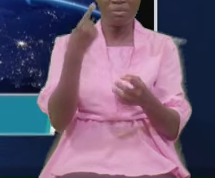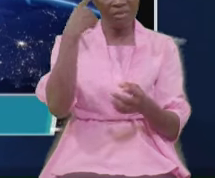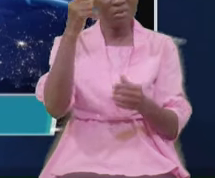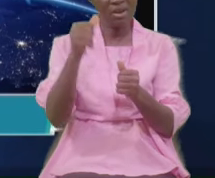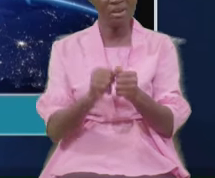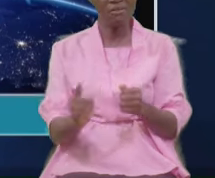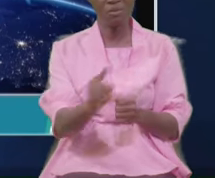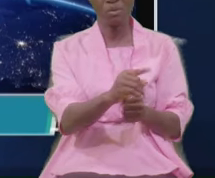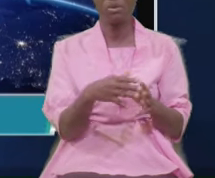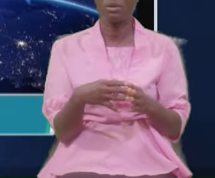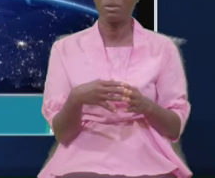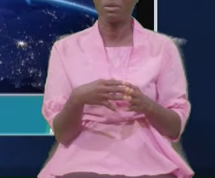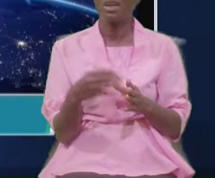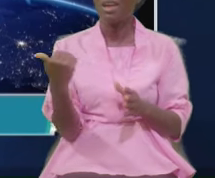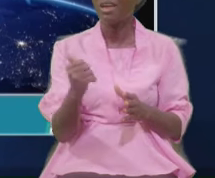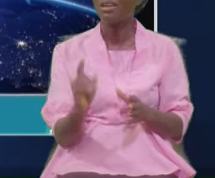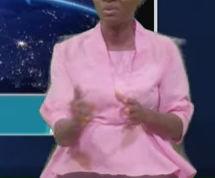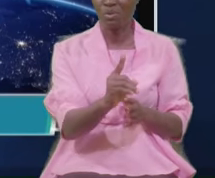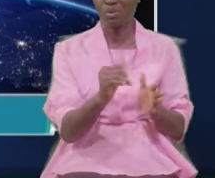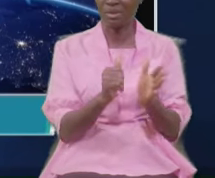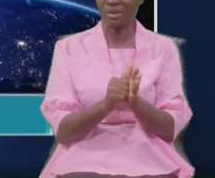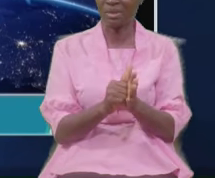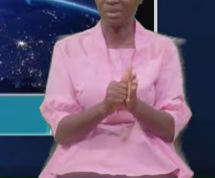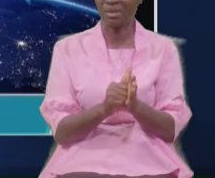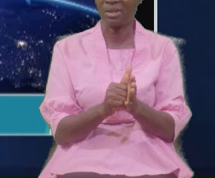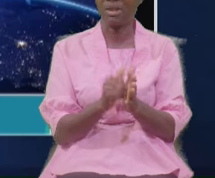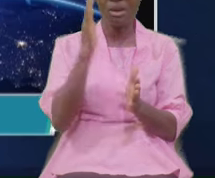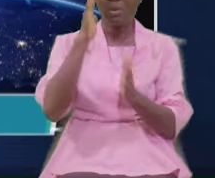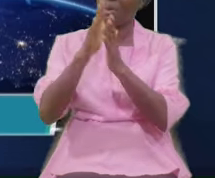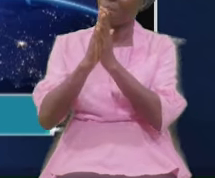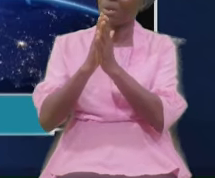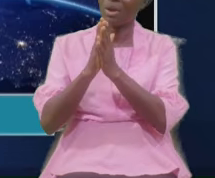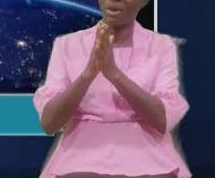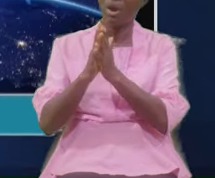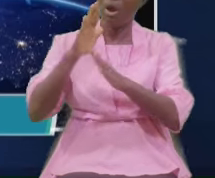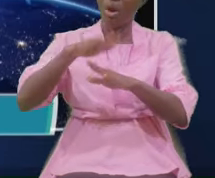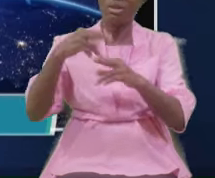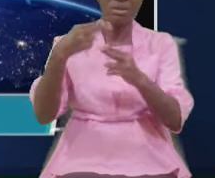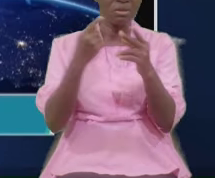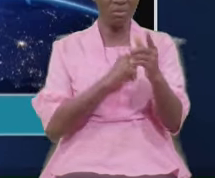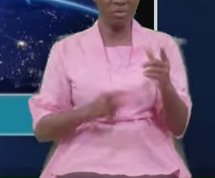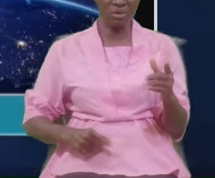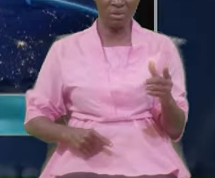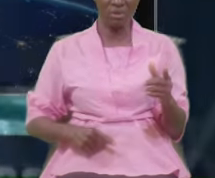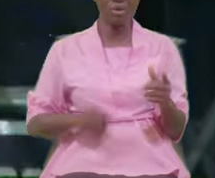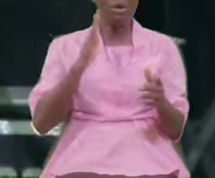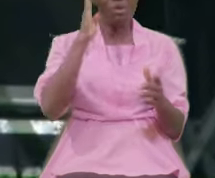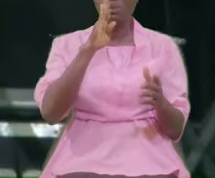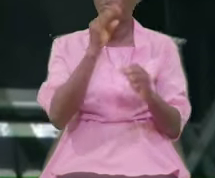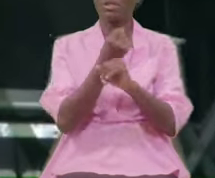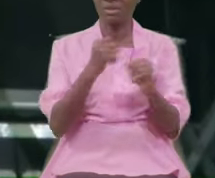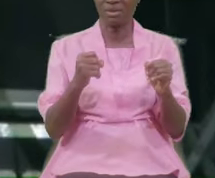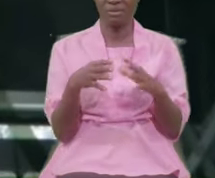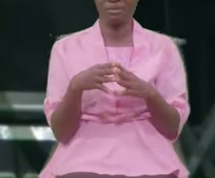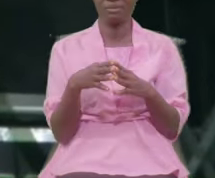tanan soever shall call on the name of the Lord sa pulong sa Diyos tawag sa pangalan